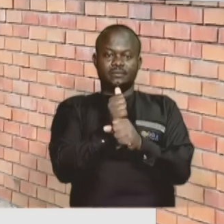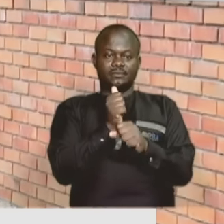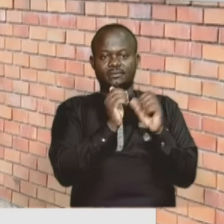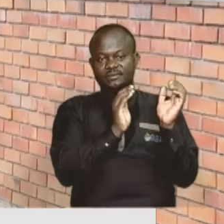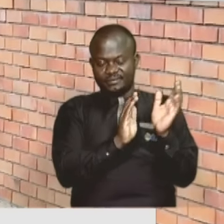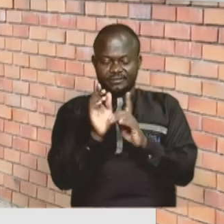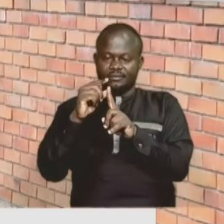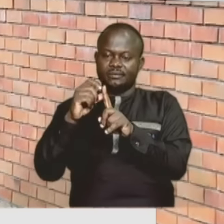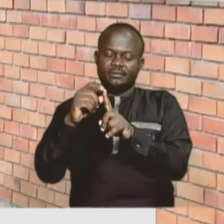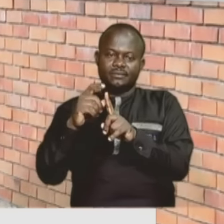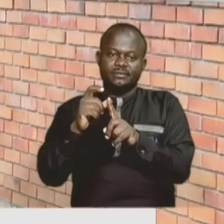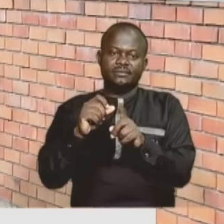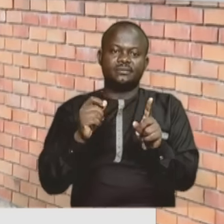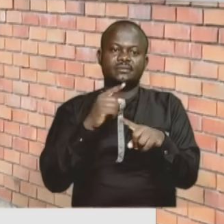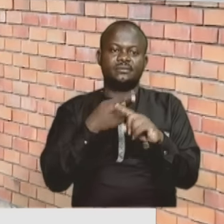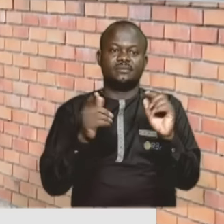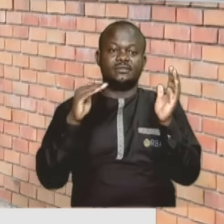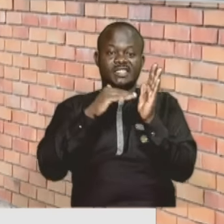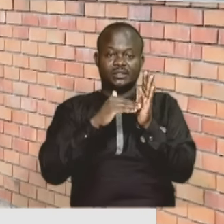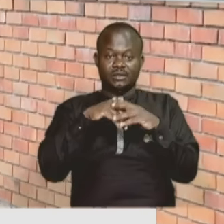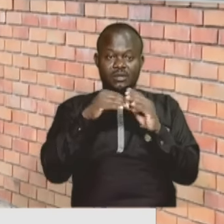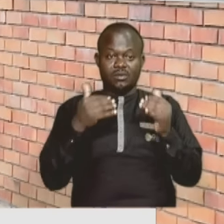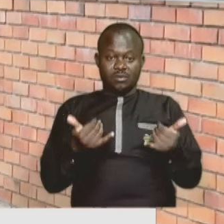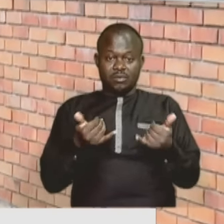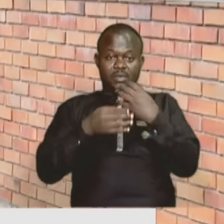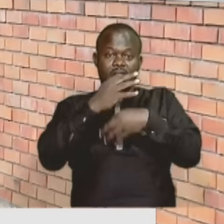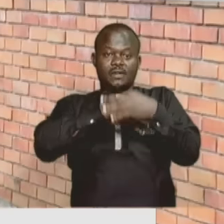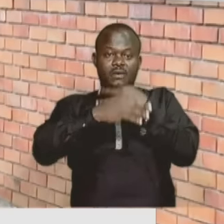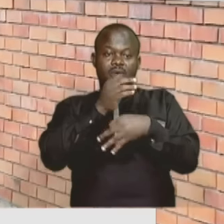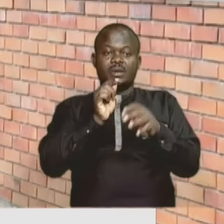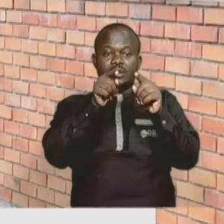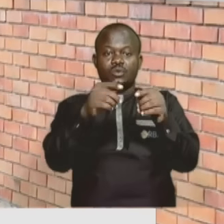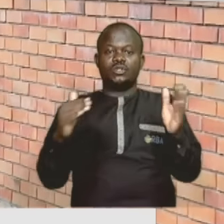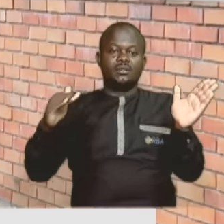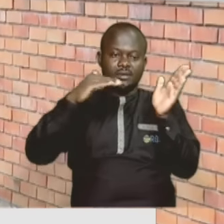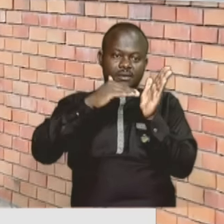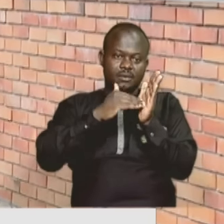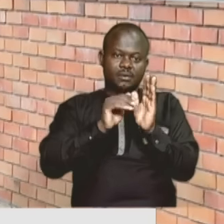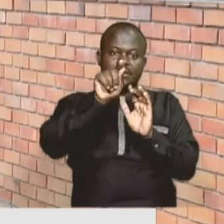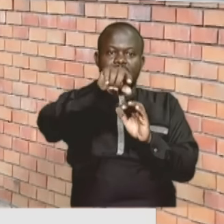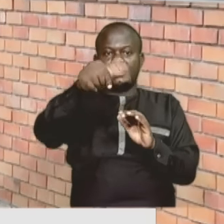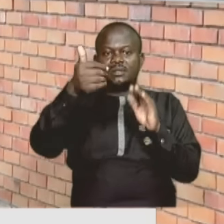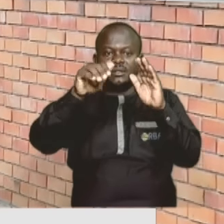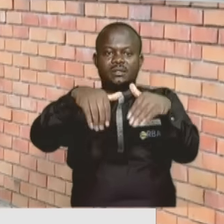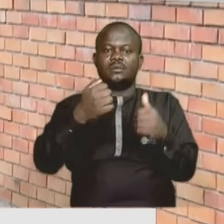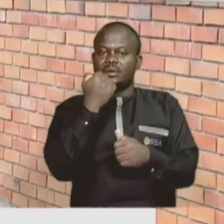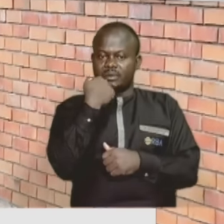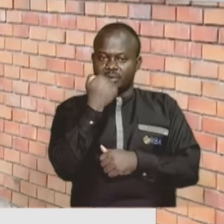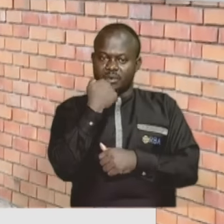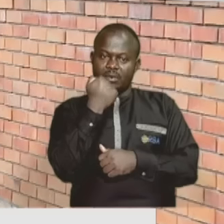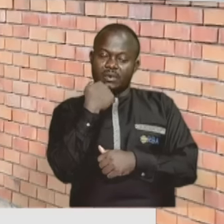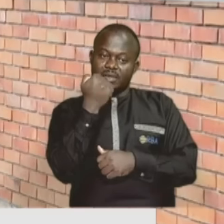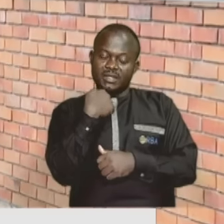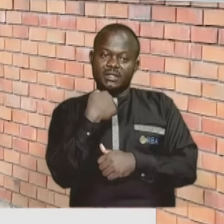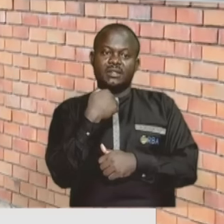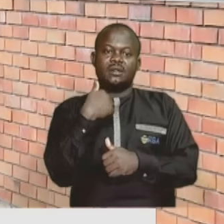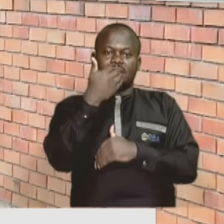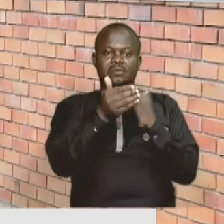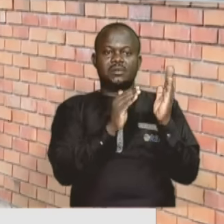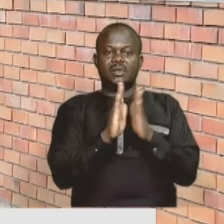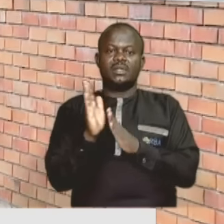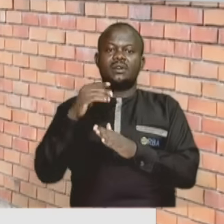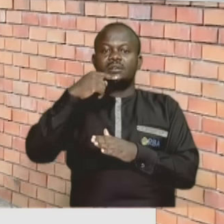umuceri, ariko ubu uruganda ruje nanone kujya ku kindi gihingwa cyitwa ibigori tugatunganya